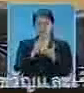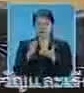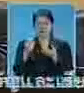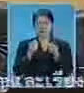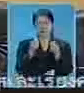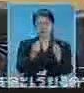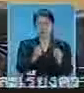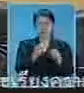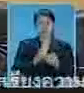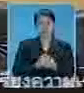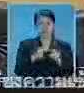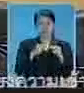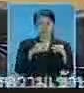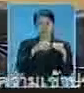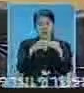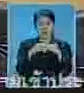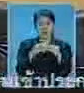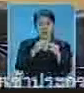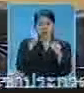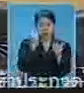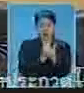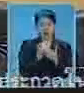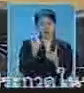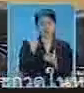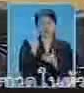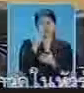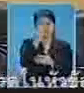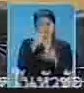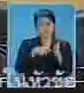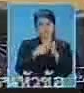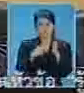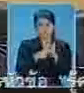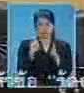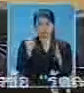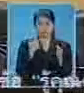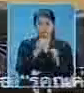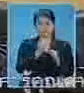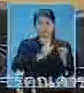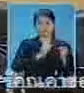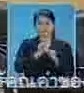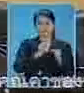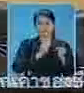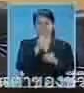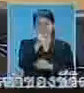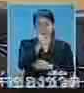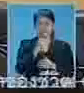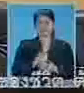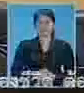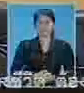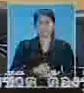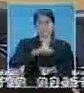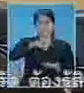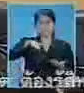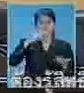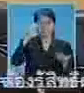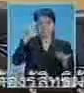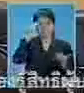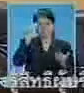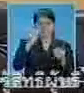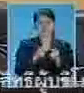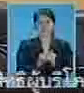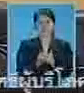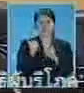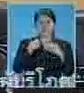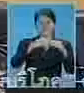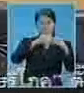ให้กับนิติบุคคลขนาดใหญ่มากกว่ากรณีปกติแล้วเราก็เป็นที่ทราบกันนะครับว่าในส่วนของรายย่อย